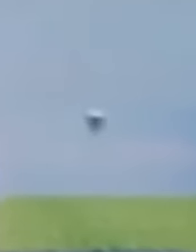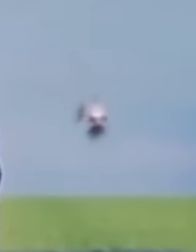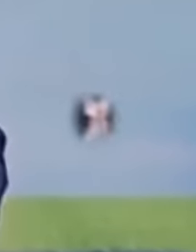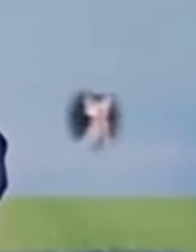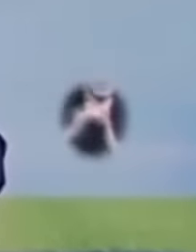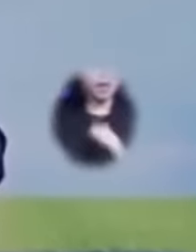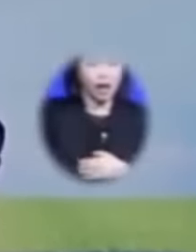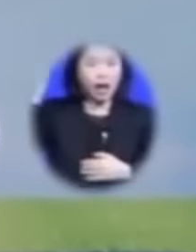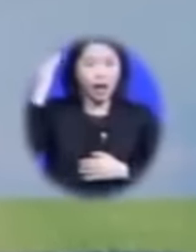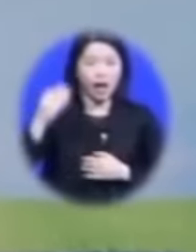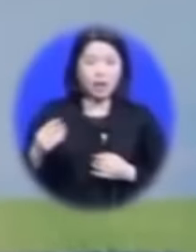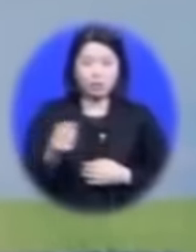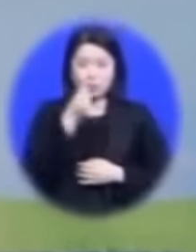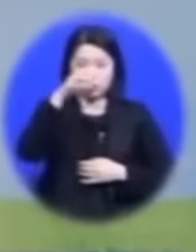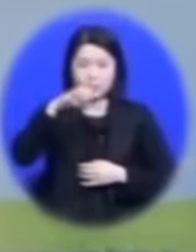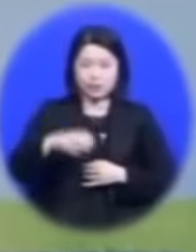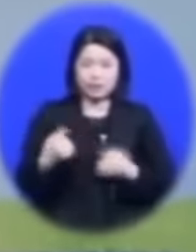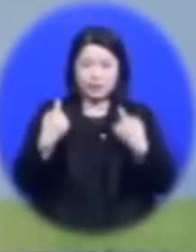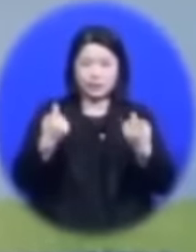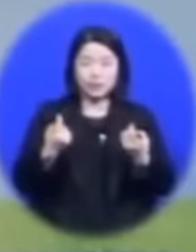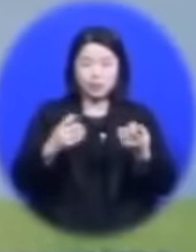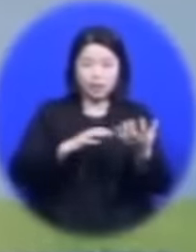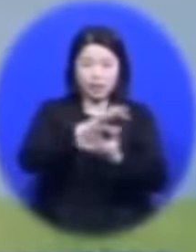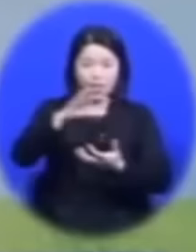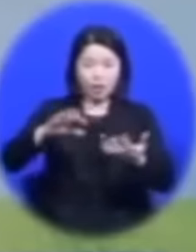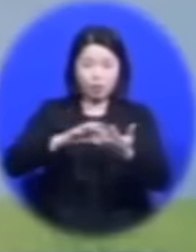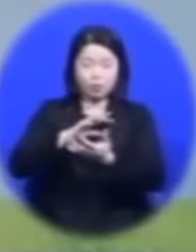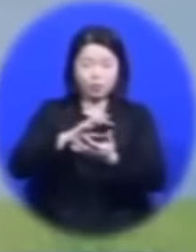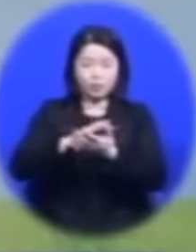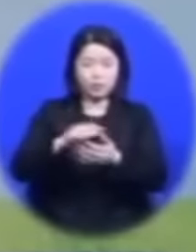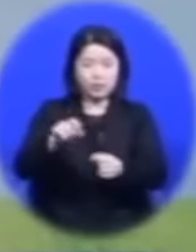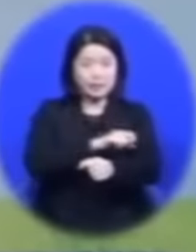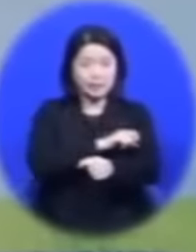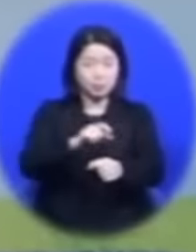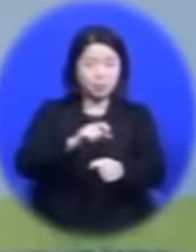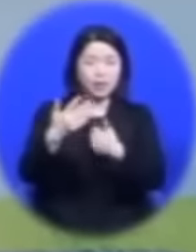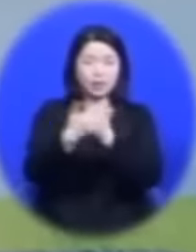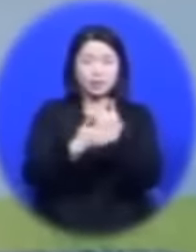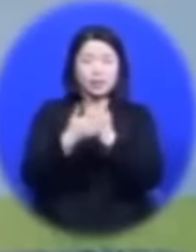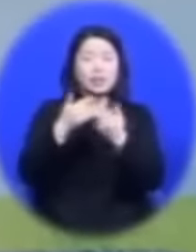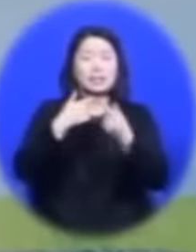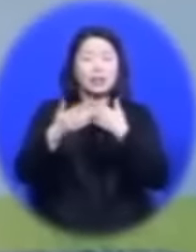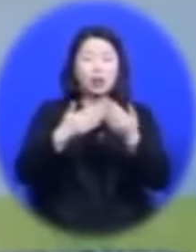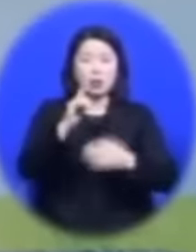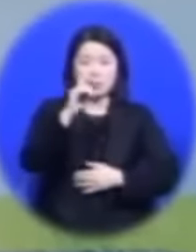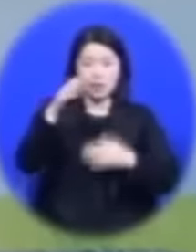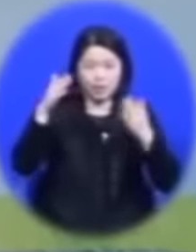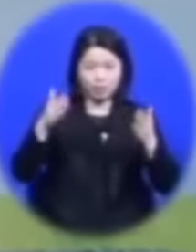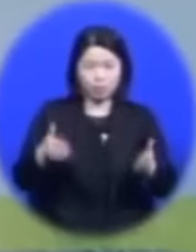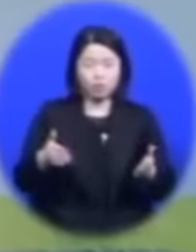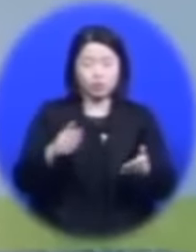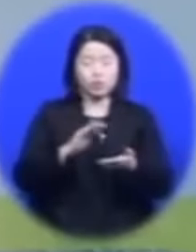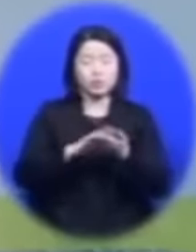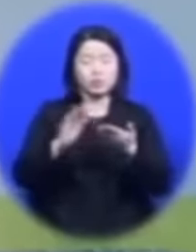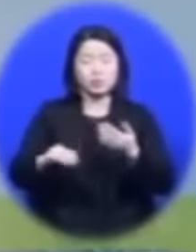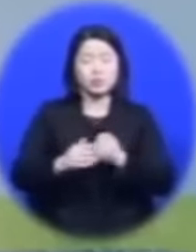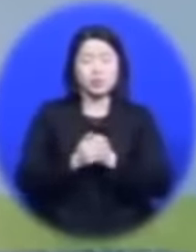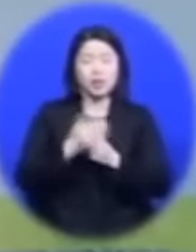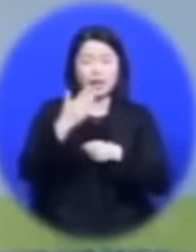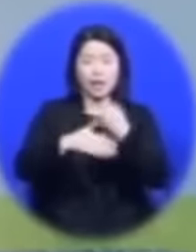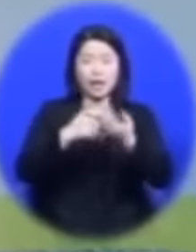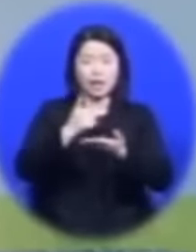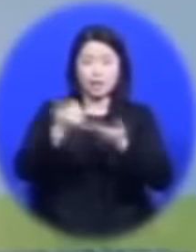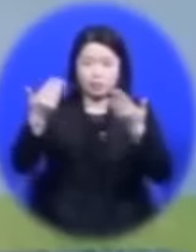국내 성지순례가 이렇게 함께 어우러지는 아주 특별한 은혜를 경험한 한 주간이었습니다. 하나님께서 주신